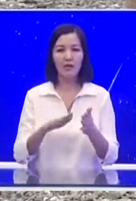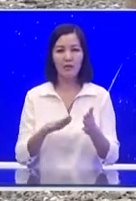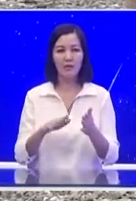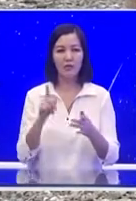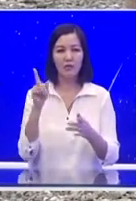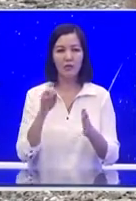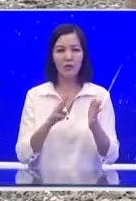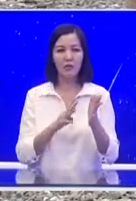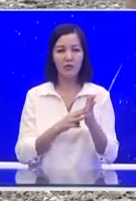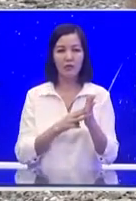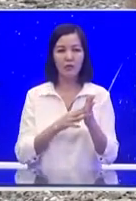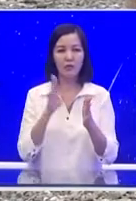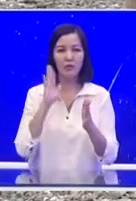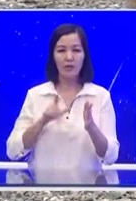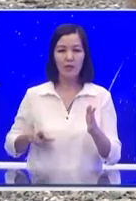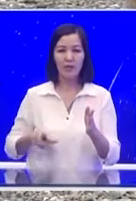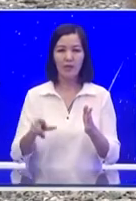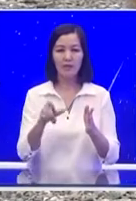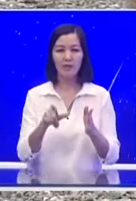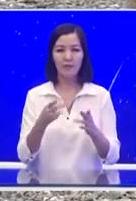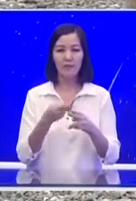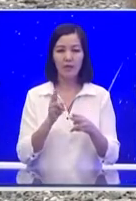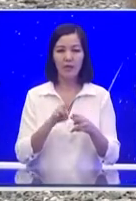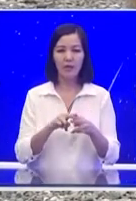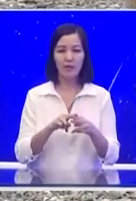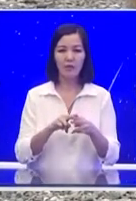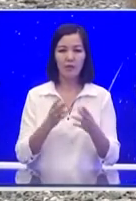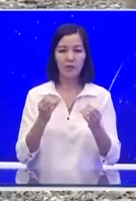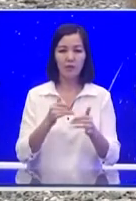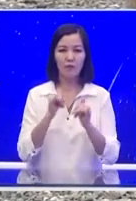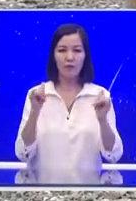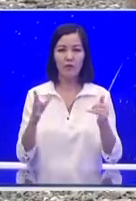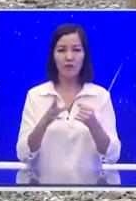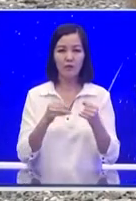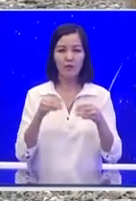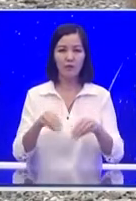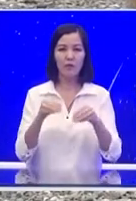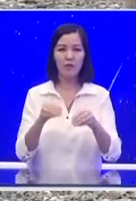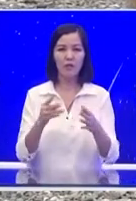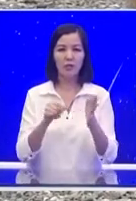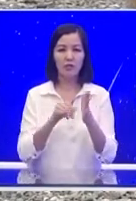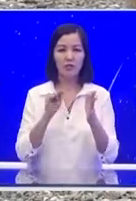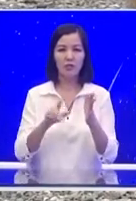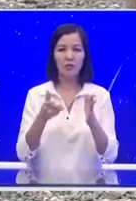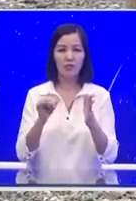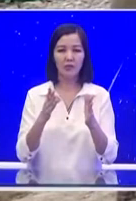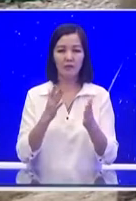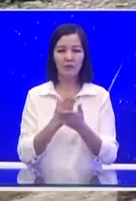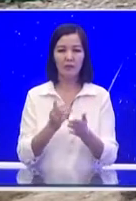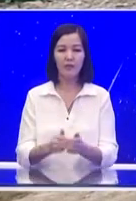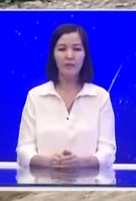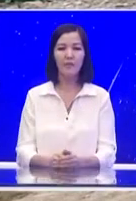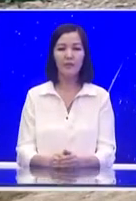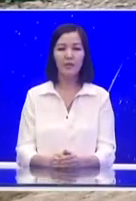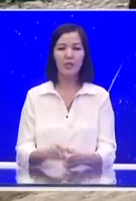8 магистральных оросительных каналов. При этом появится возможность увеличить площадь поливных земель еще на 6 тысяч гектаров. С